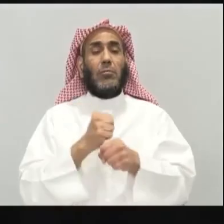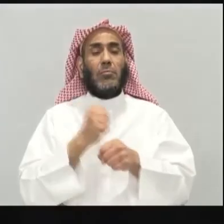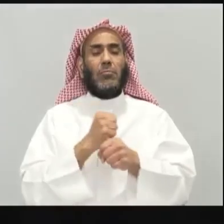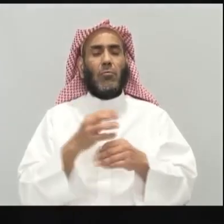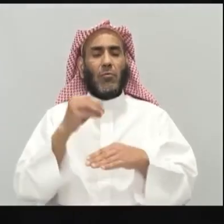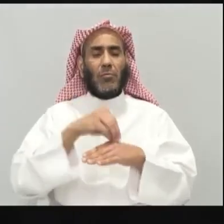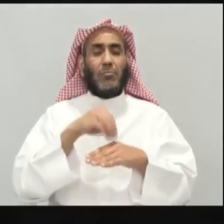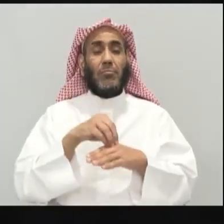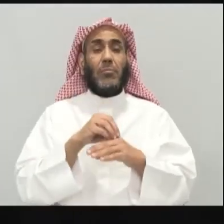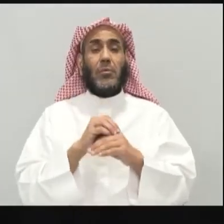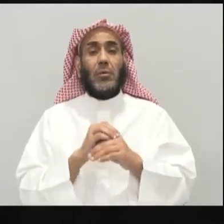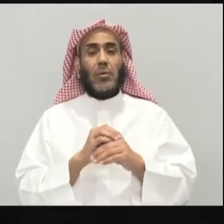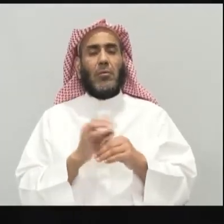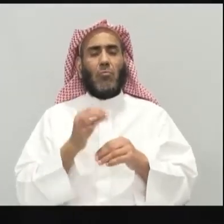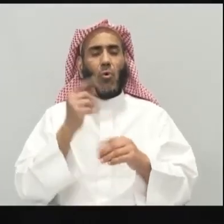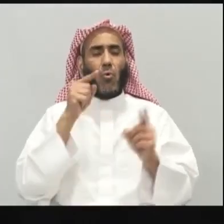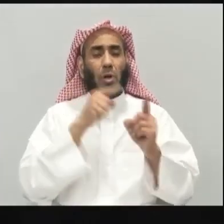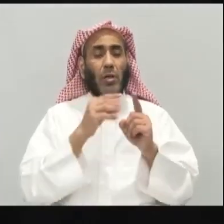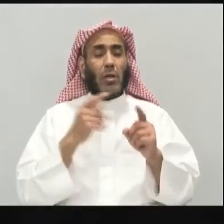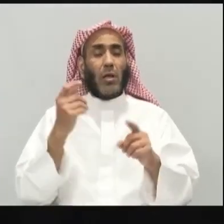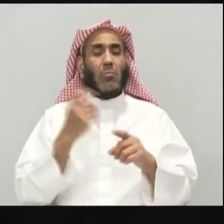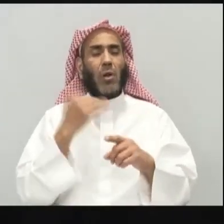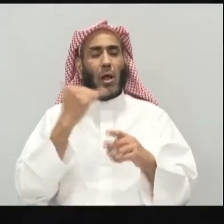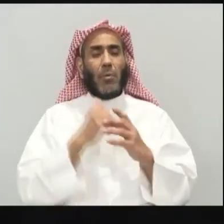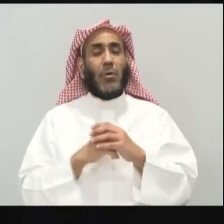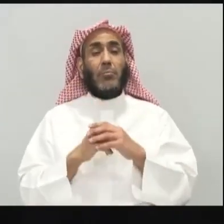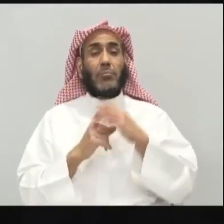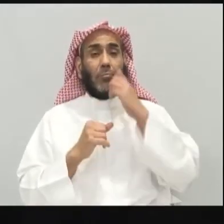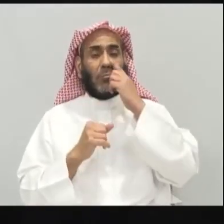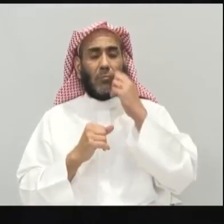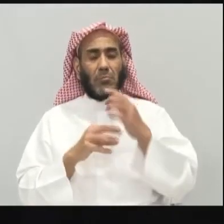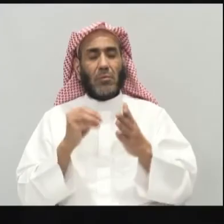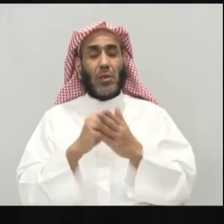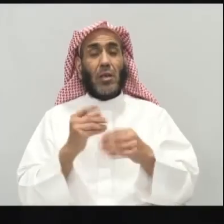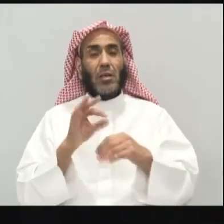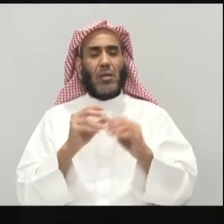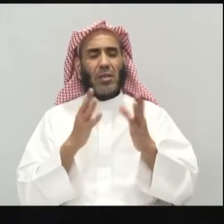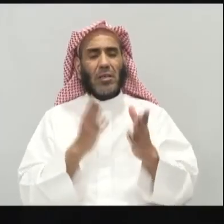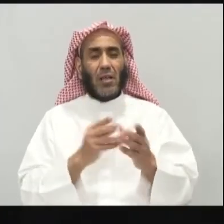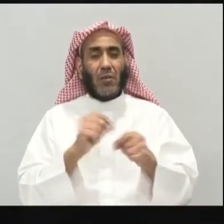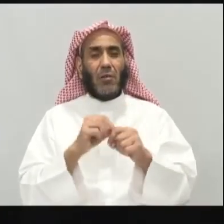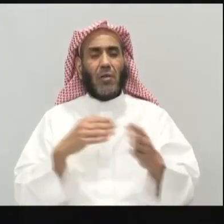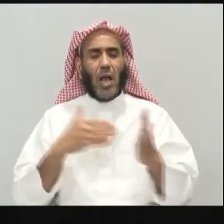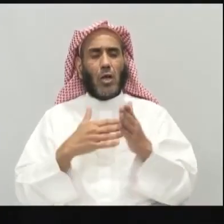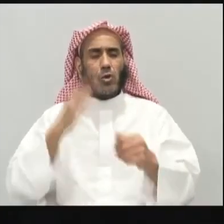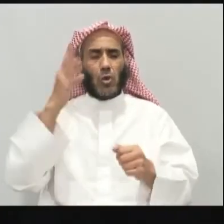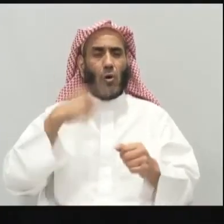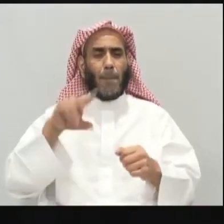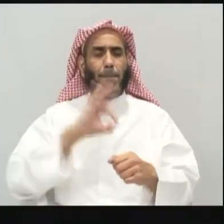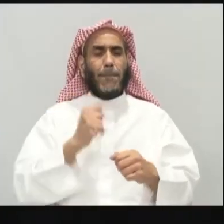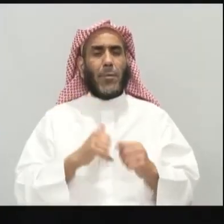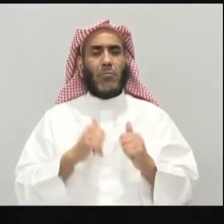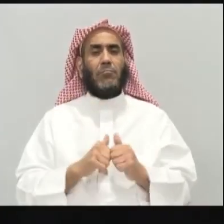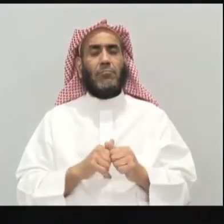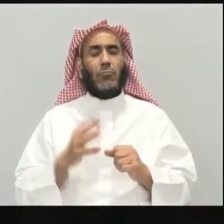ونضيف عليها اللي هو هويتنا هويتنا العربيه همم على القطاع الفخاريه في النهايه شكرا لكم اعزائي الطلاب